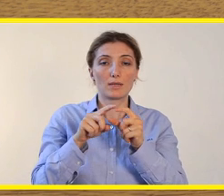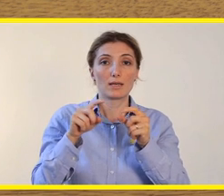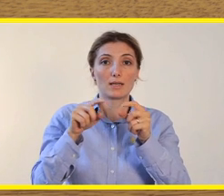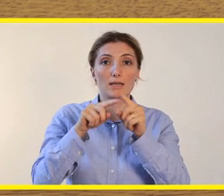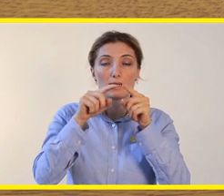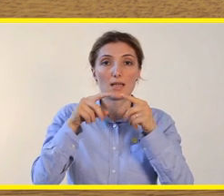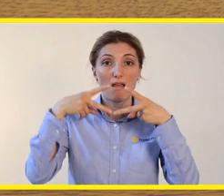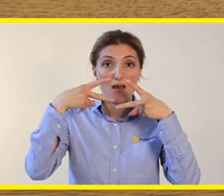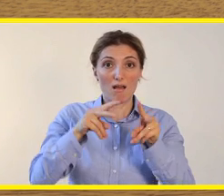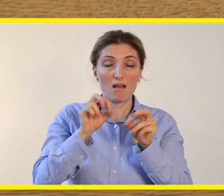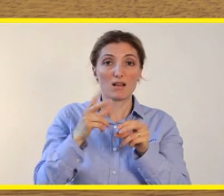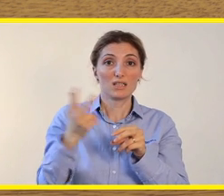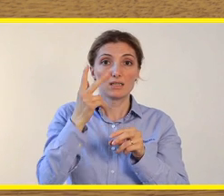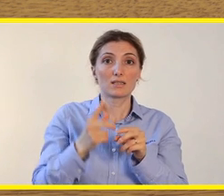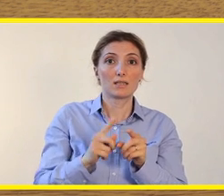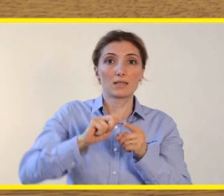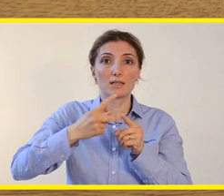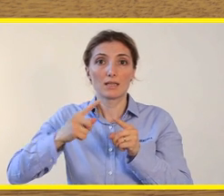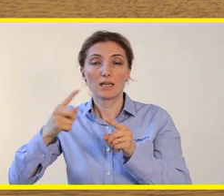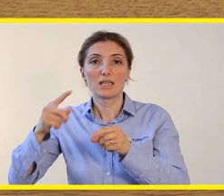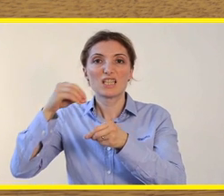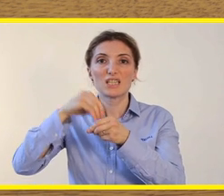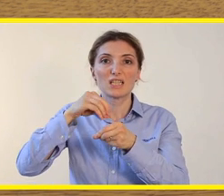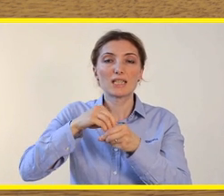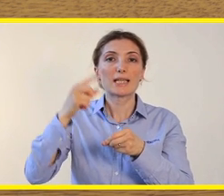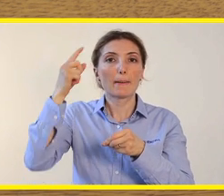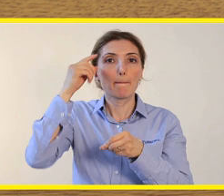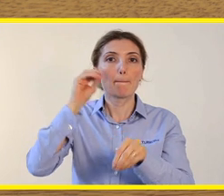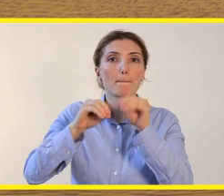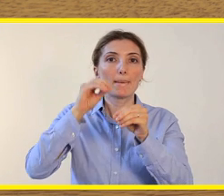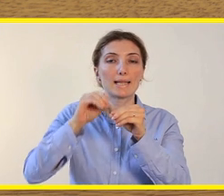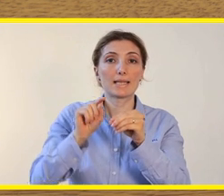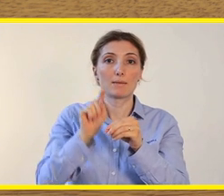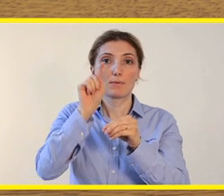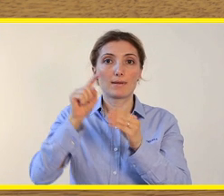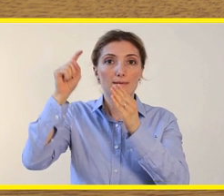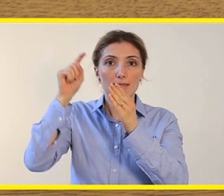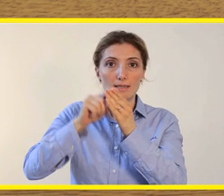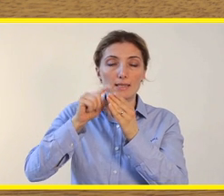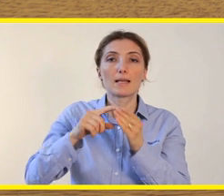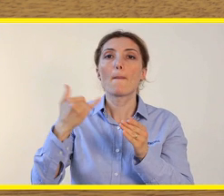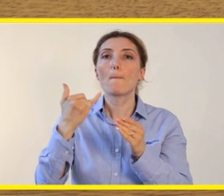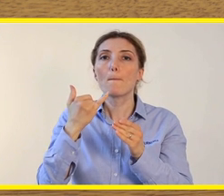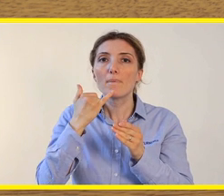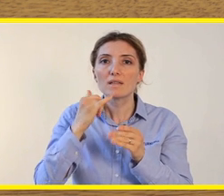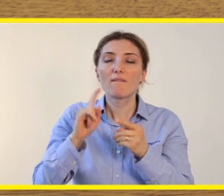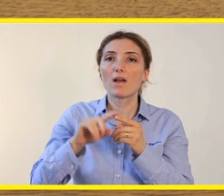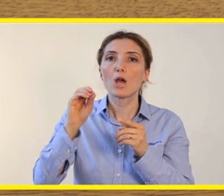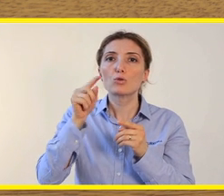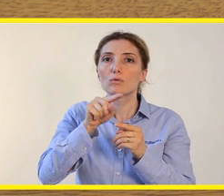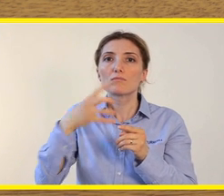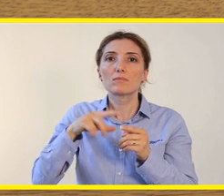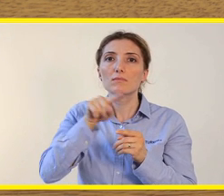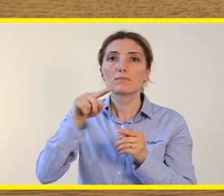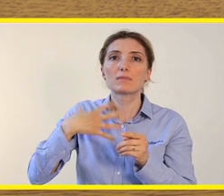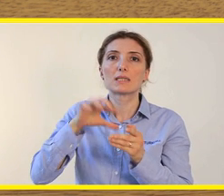Modlara ekran açıkken hızlı geçiş için bildirim panelini açın. Sağ üstteki profil simgesini tıklayın. Misafir ya